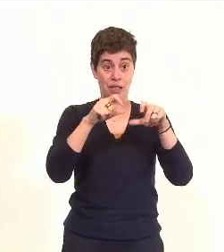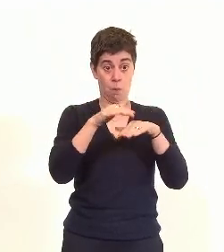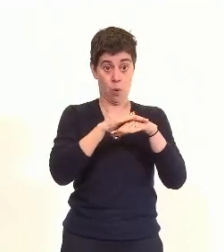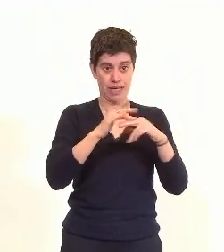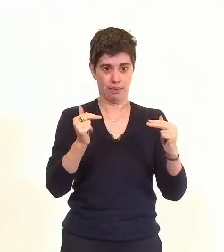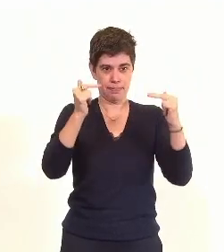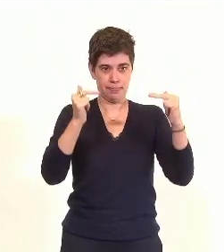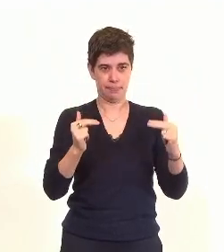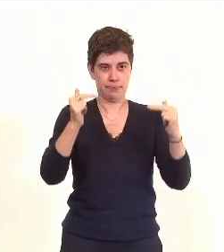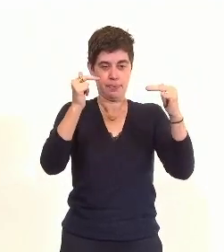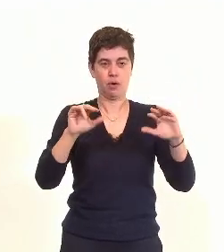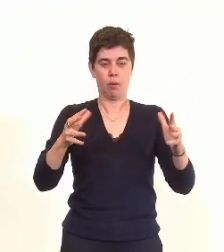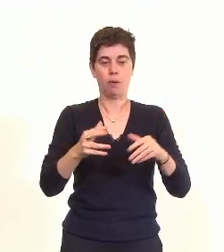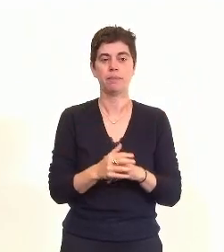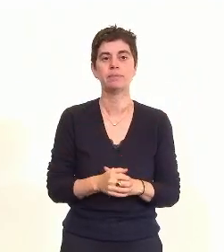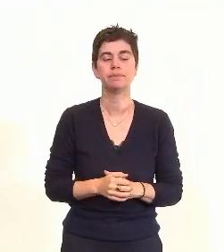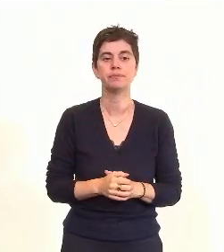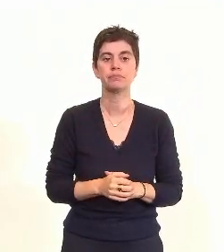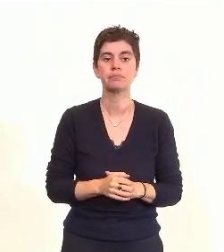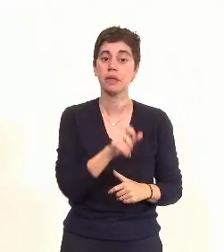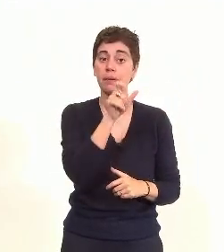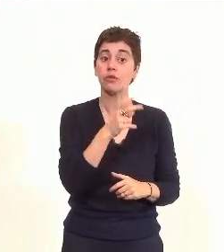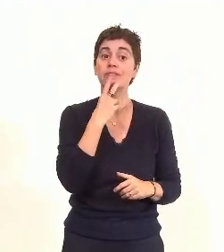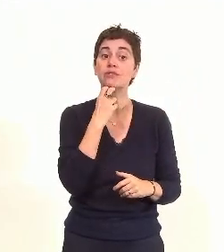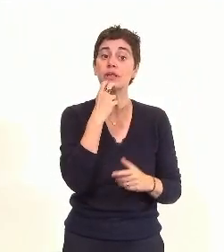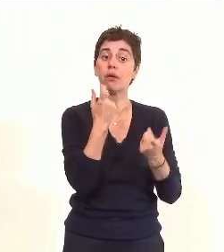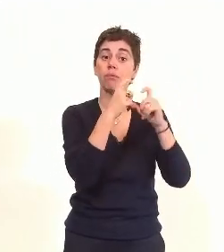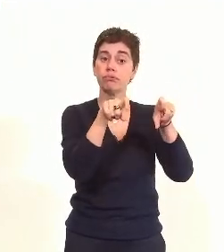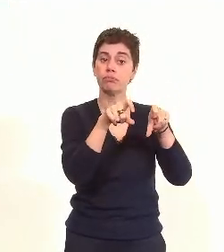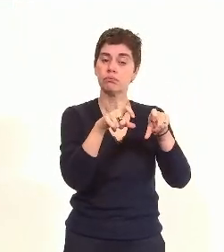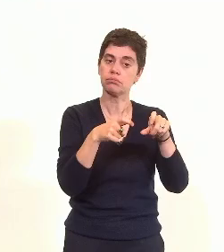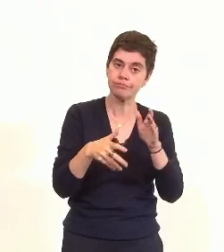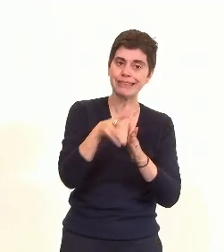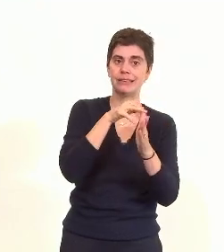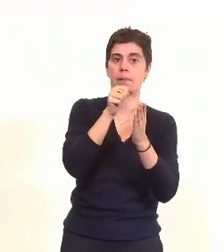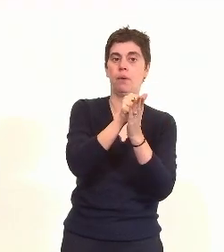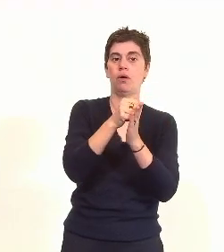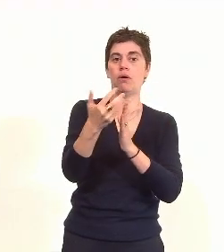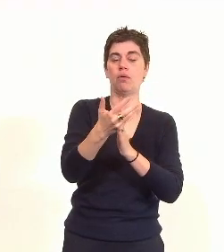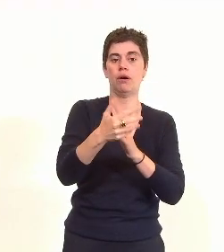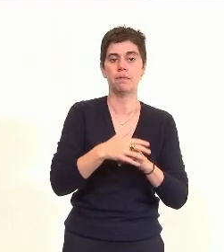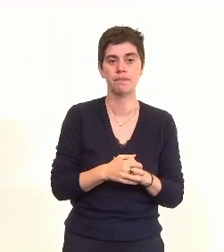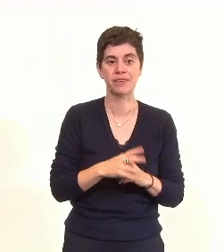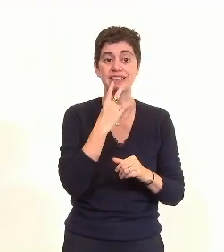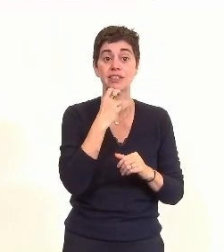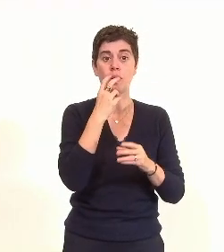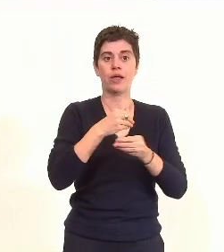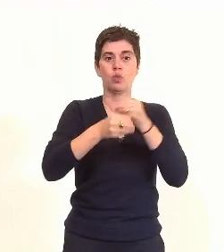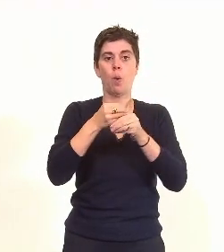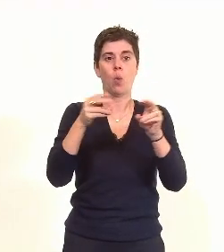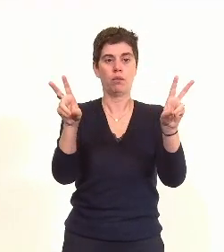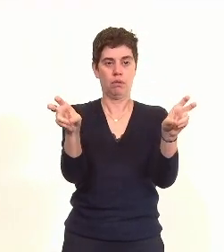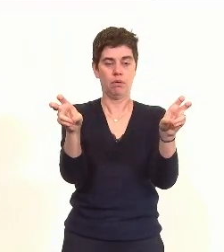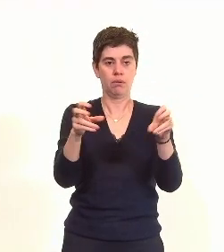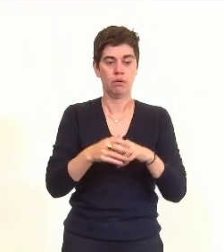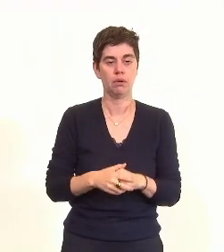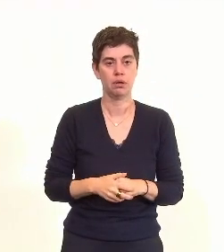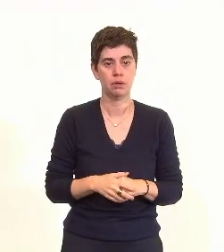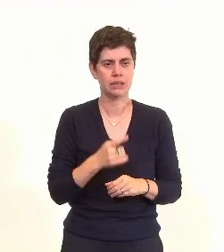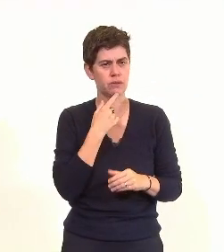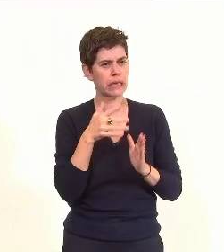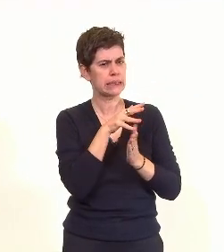La citoyenneté, elle peut avoir aussi une dimension plus symbolique, lorsqu'on parle par exemple de citoyens du monde. Dans ce cas, la